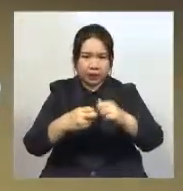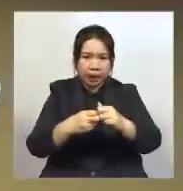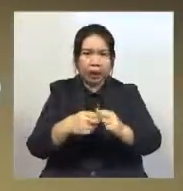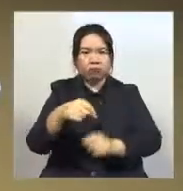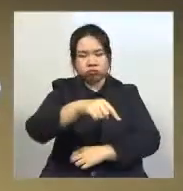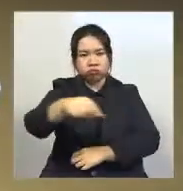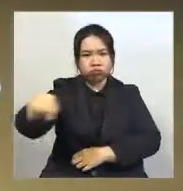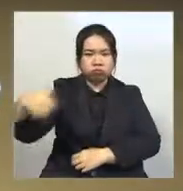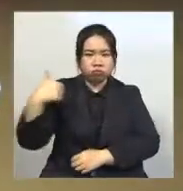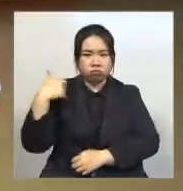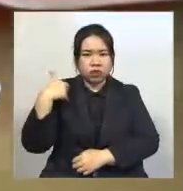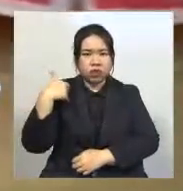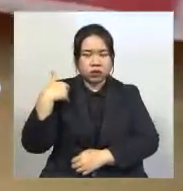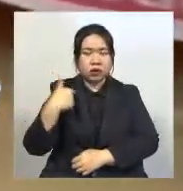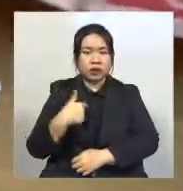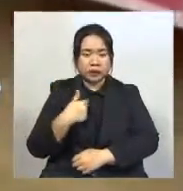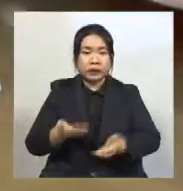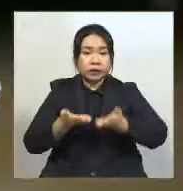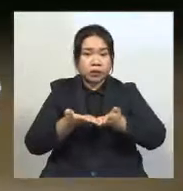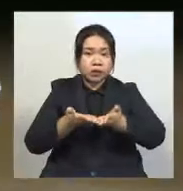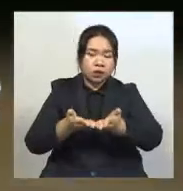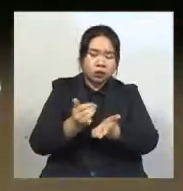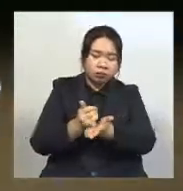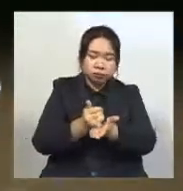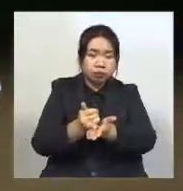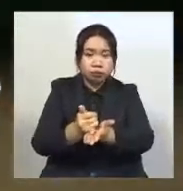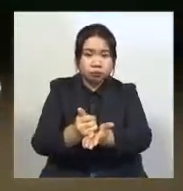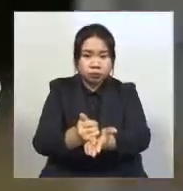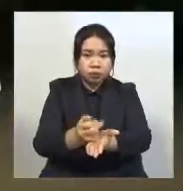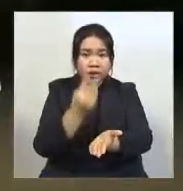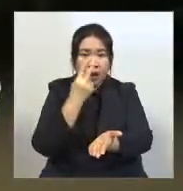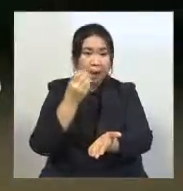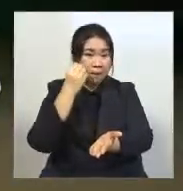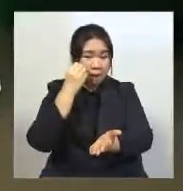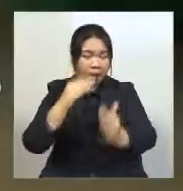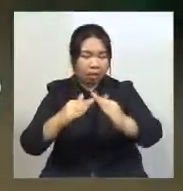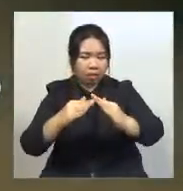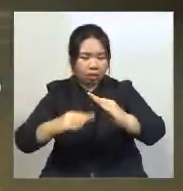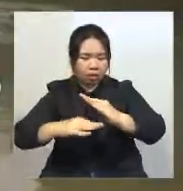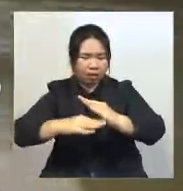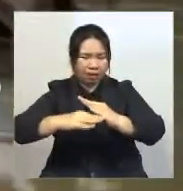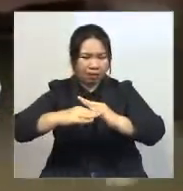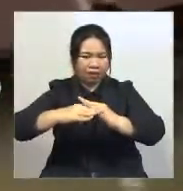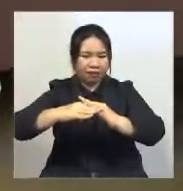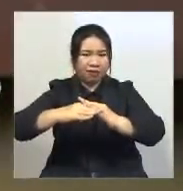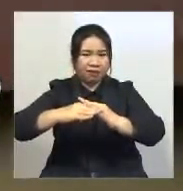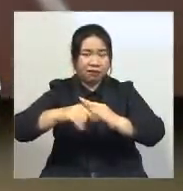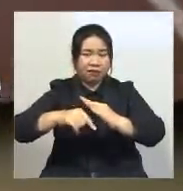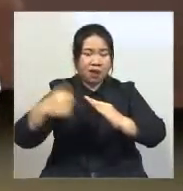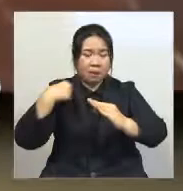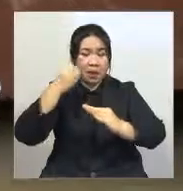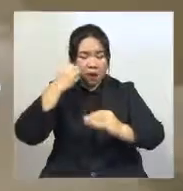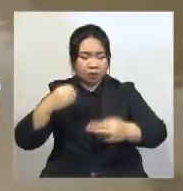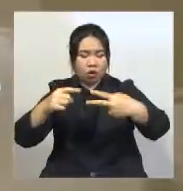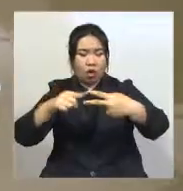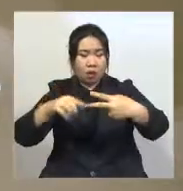ที่กว้างขึ้นและเมื่อเราได้ลงเรือเดินทางเข้าไปจะเห็นได้ว่าบ้านบางหลังก็เกือบมิดหลังคาบางหลังที่เป็นบ้าน2ชั้นและยังไ